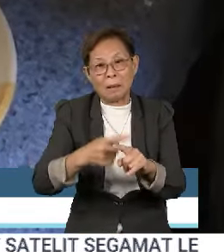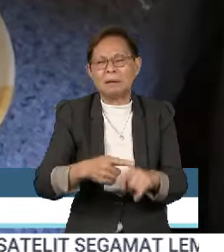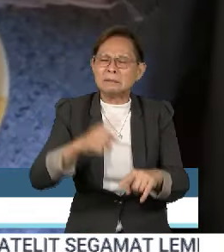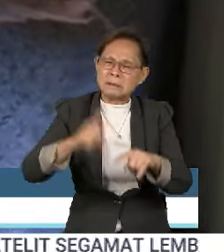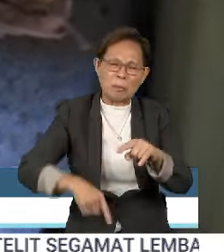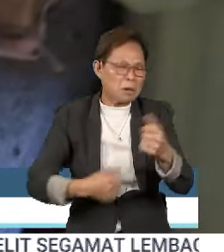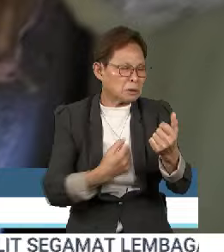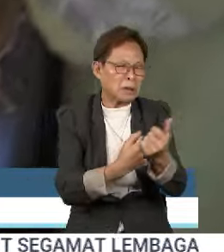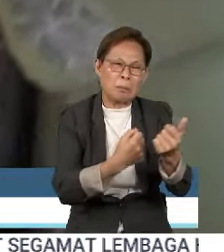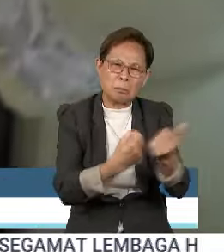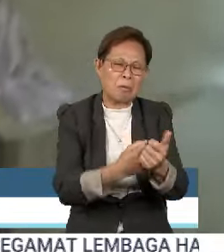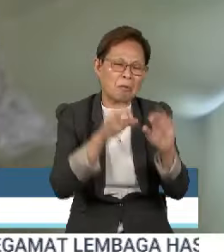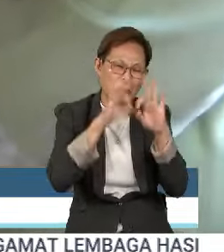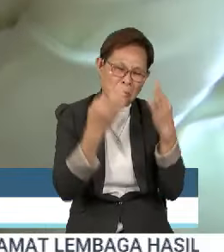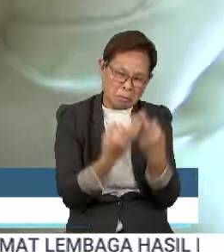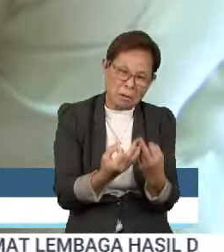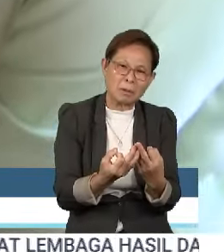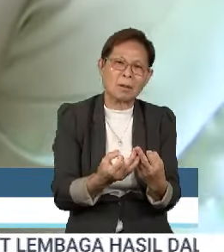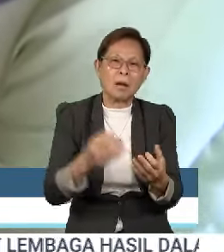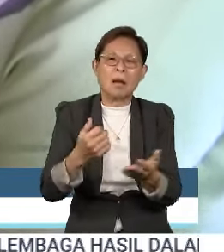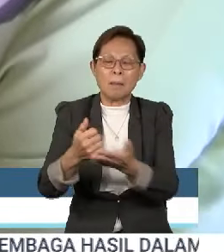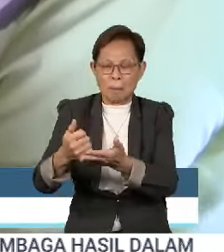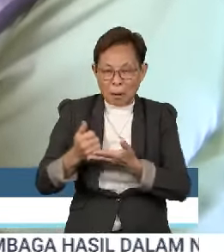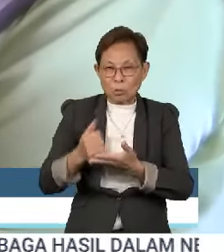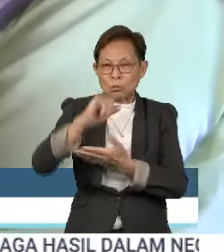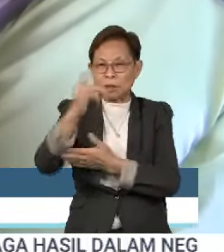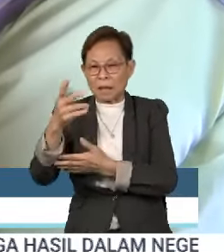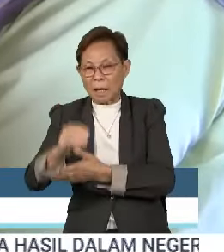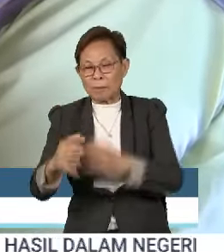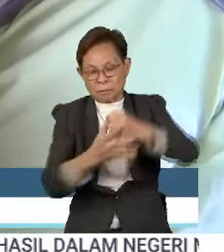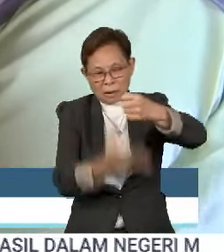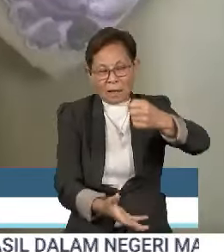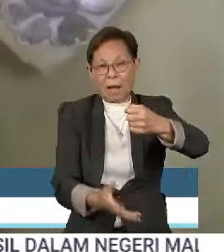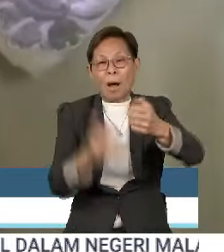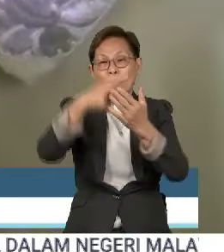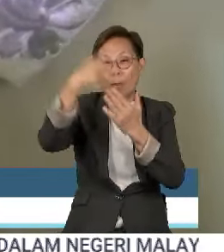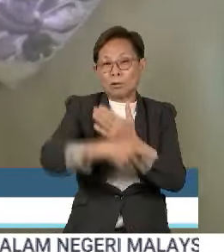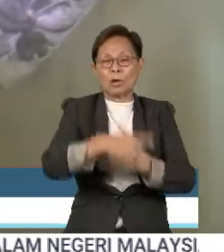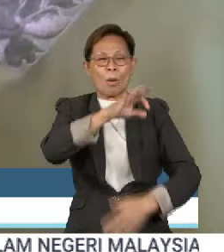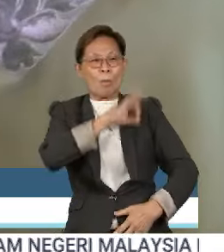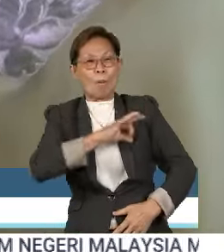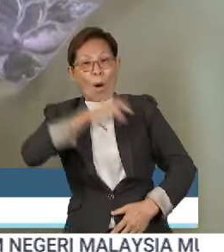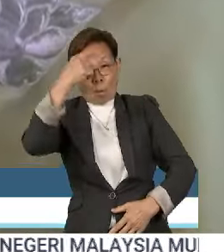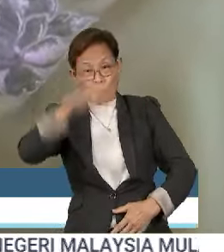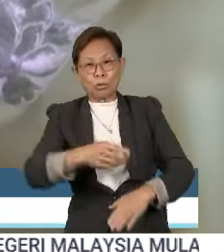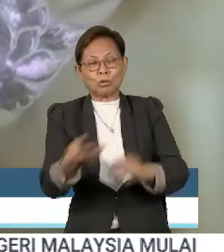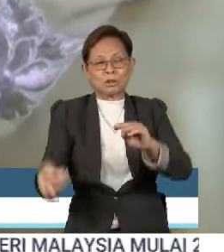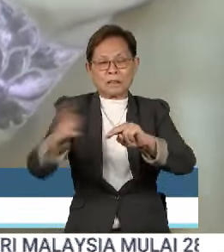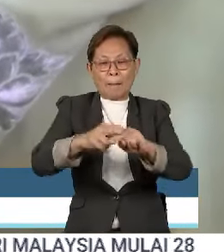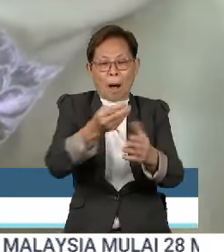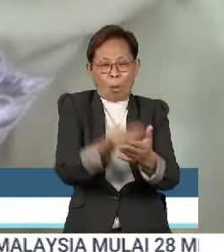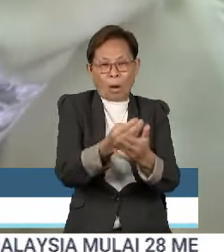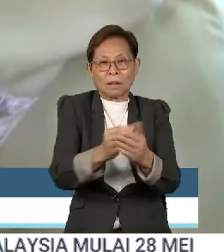mampu menampung keperluan keluarga. Selain menerima bantuan bulanan JKM, dana menerusi projek berkenaan dimanfaatkan bagi menambah modal